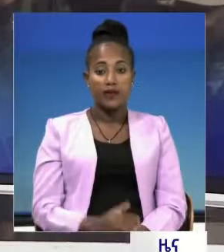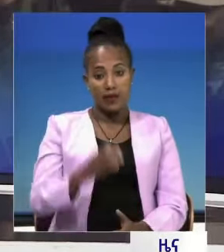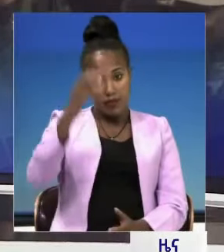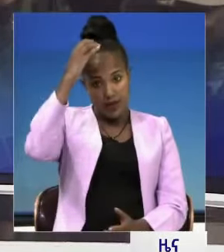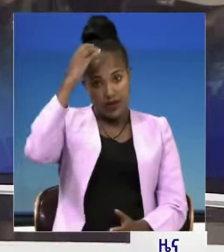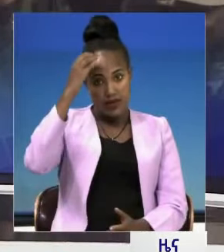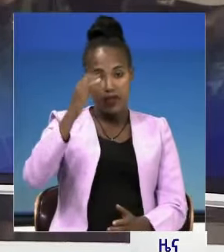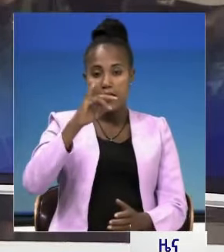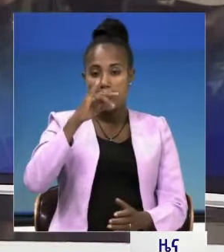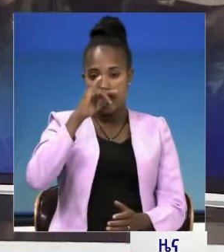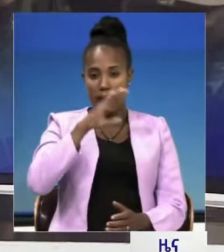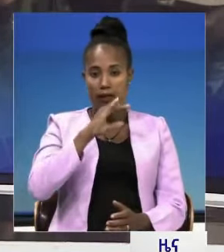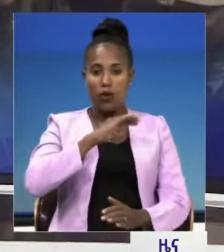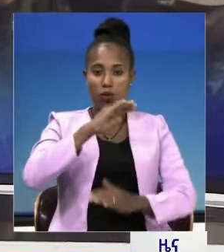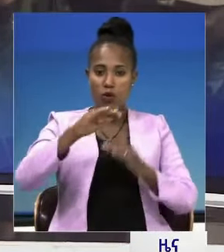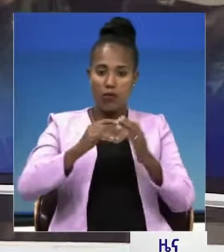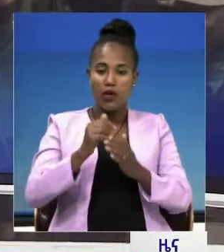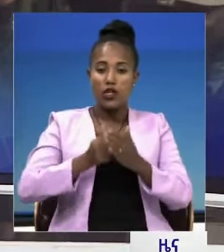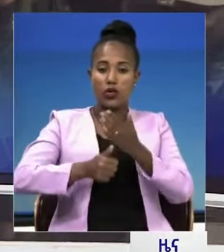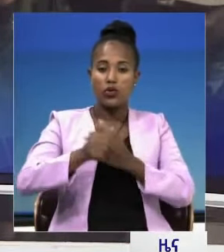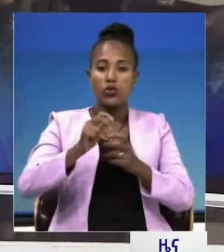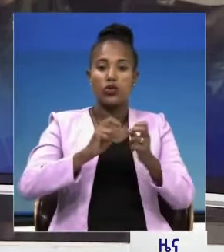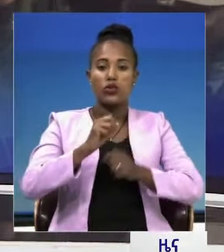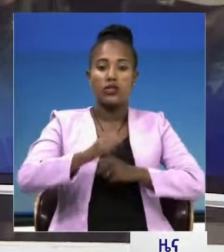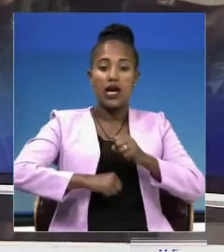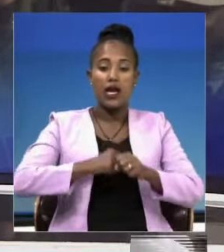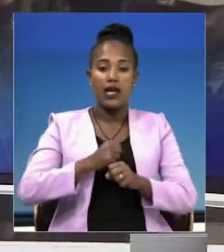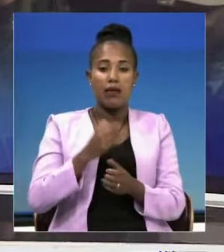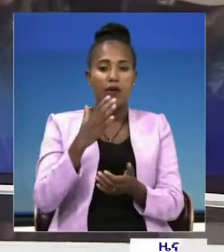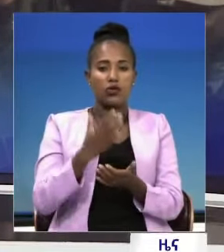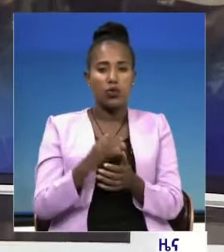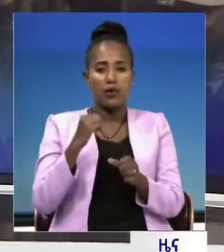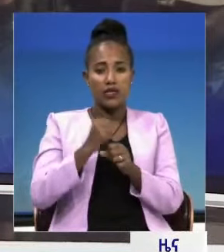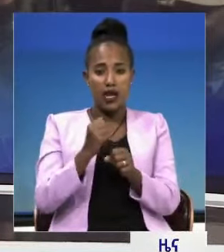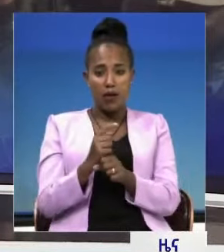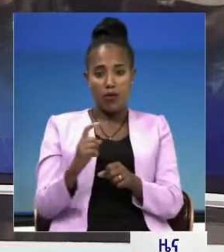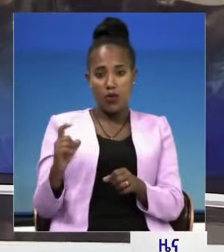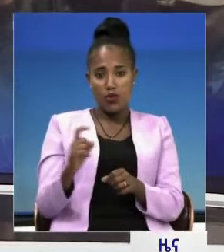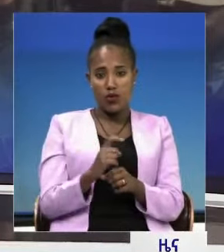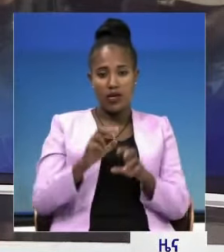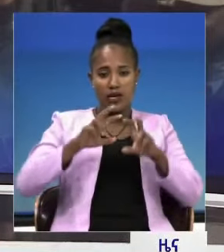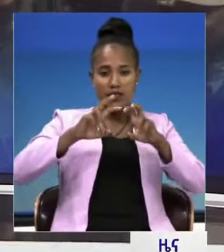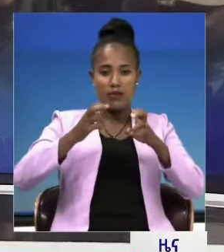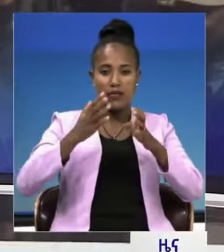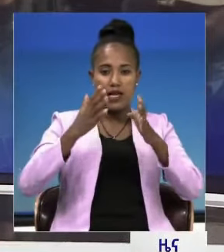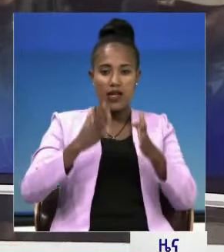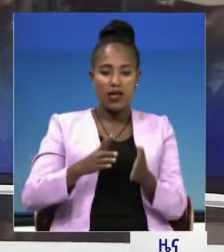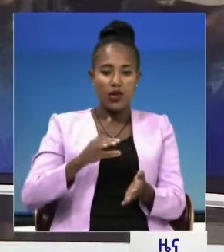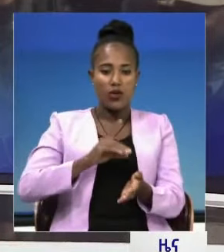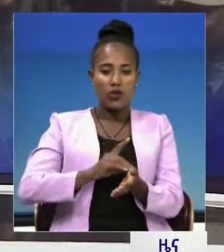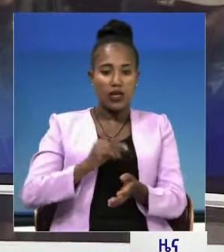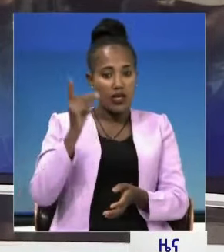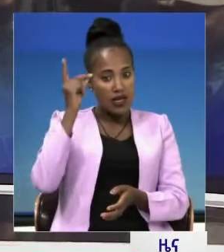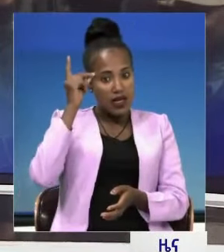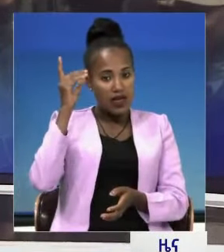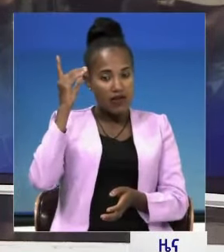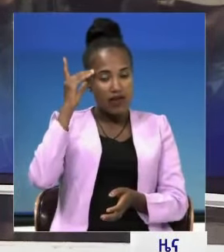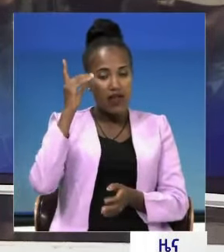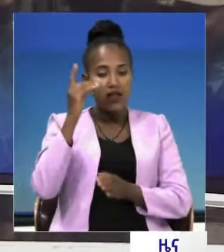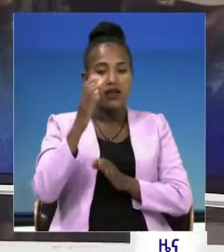መንግስት የህፃናትንና ሁሉንም ተጎጂ ወገኖች ስቃይ ለመግታት እየሠራ መሆኑን ርዕሰ መሥተዳድር ዶክተር ይልቃል